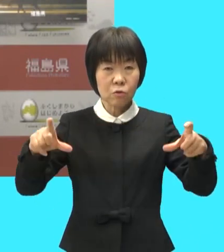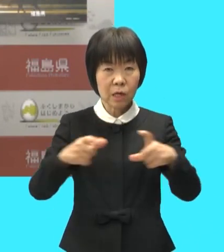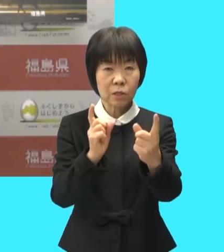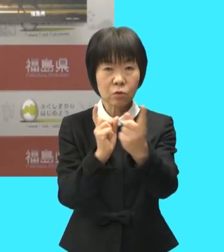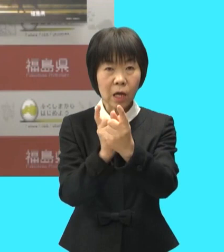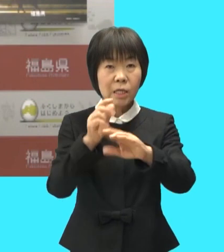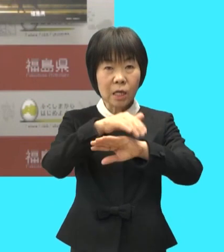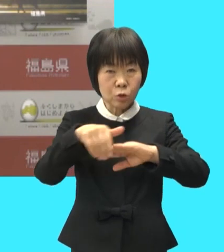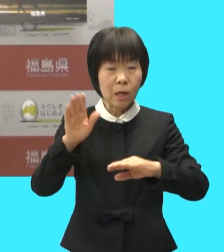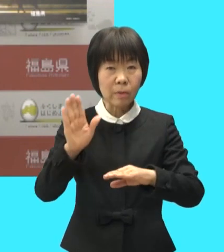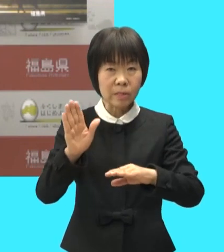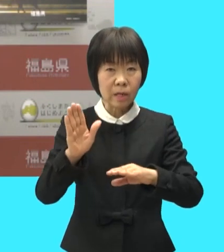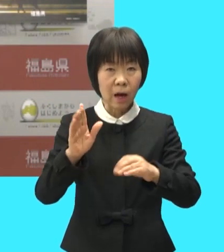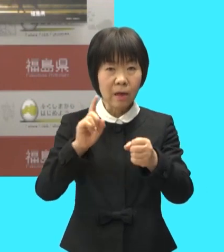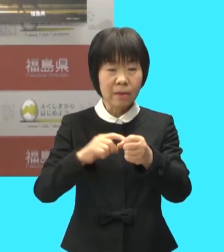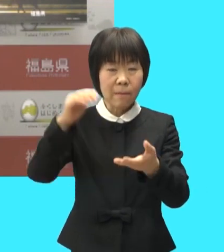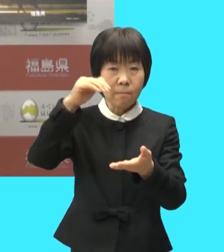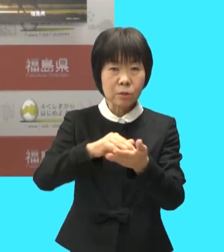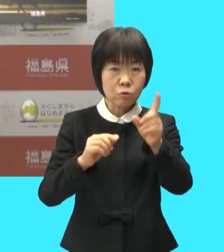はい、年末の30日にですね、